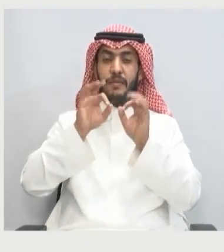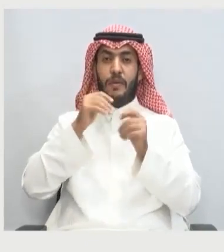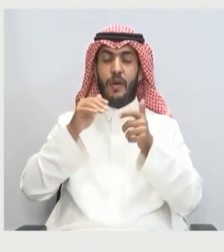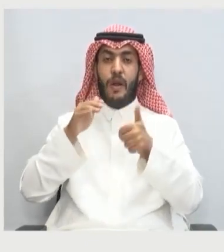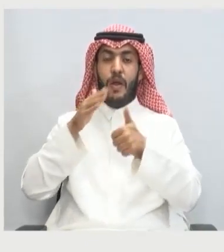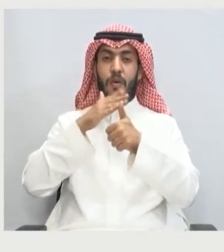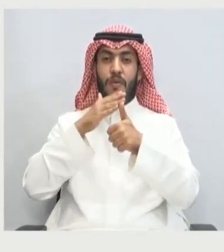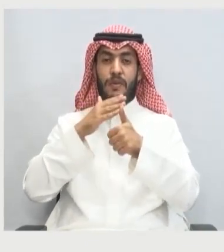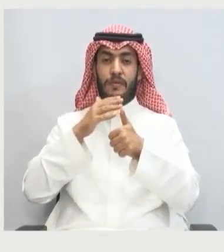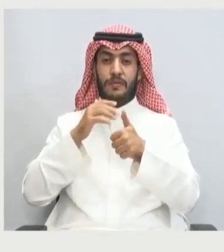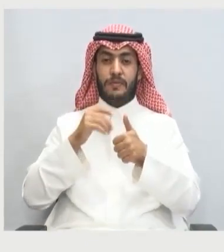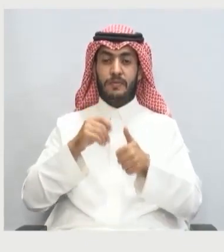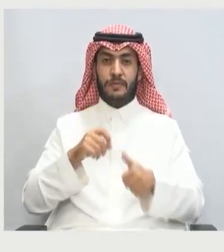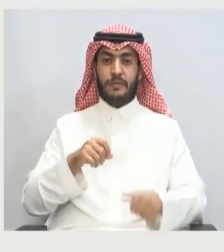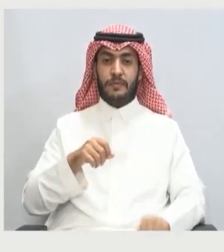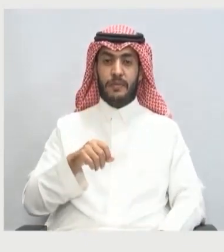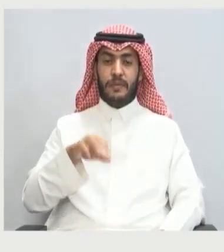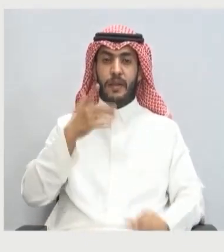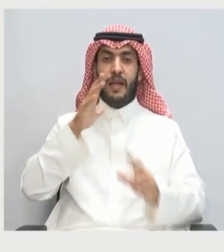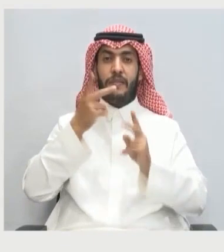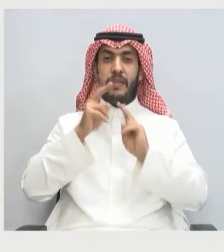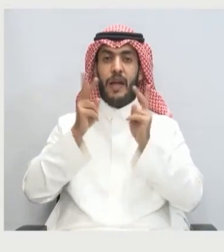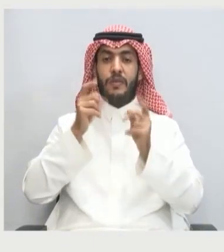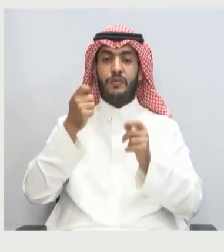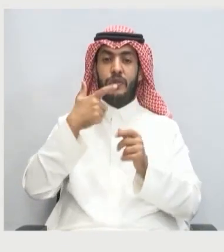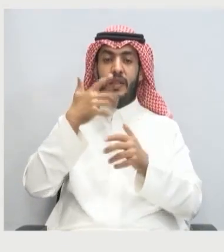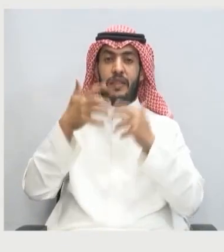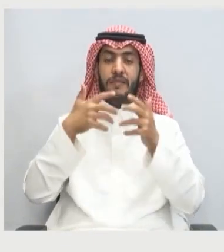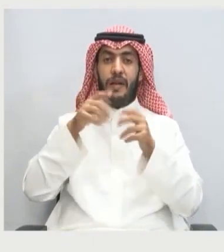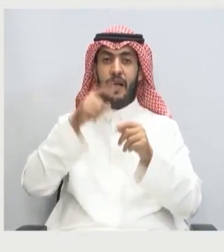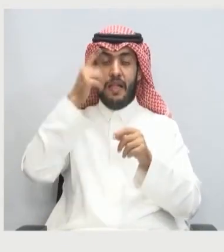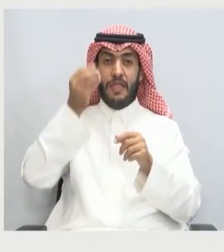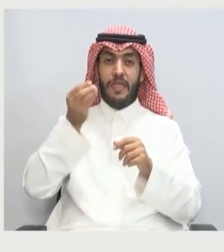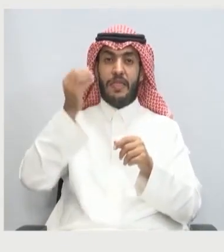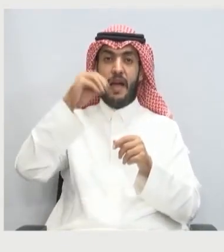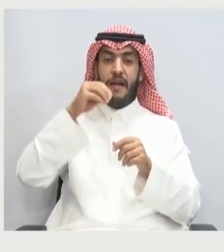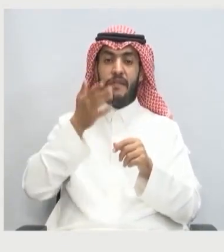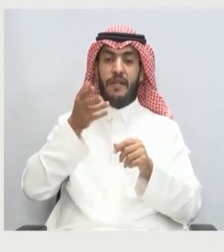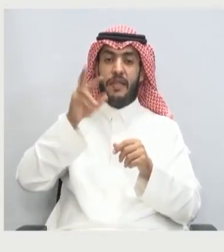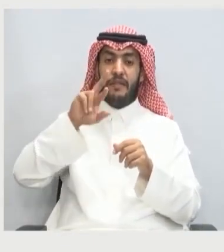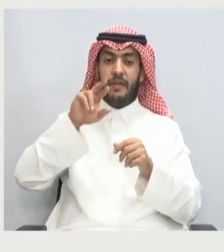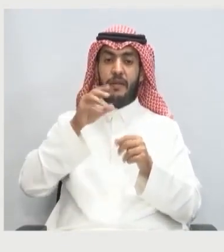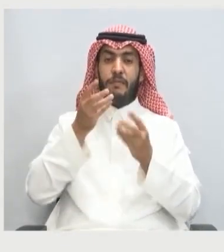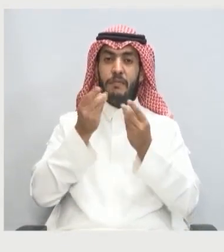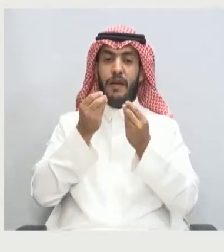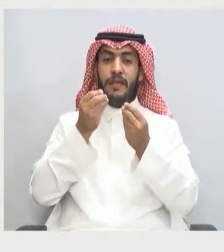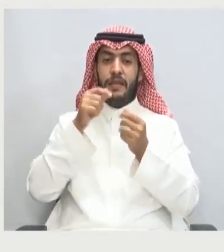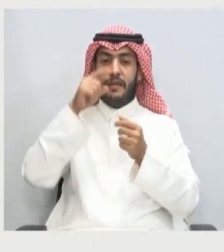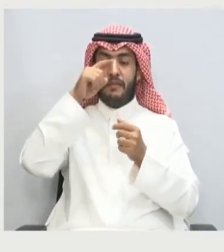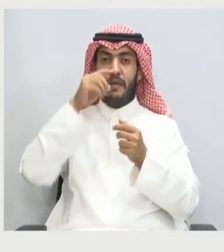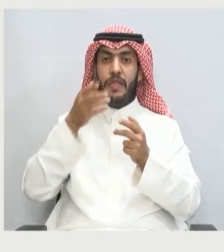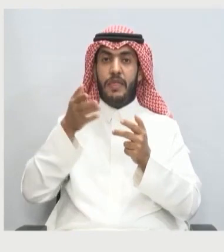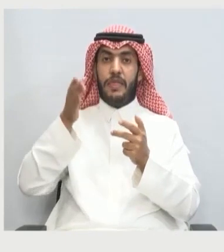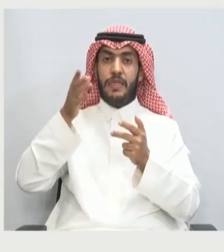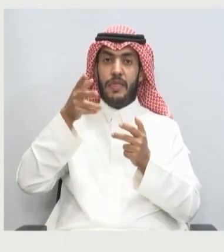من الرتبه الاولى فكيف تتغير سرعه التفاعل اذا تضاعف تركيز الماده المتفاعله